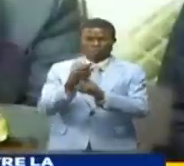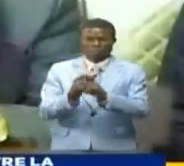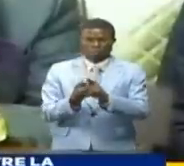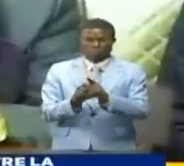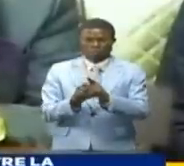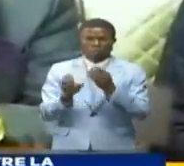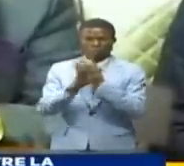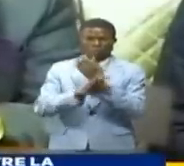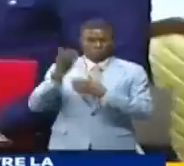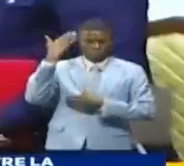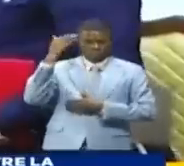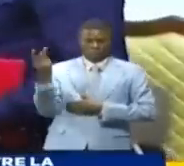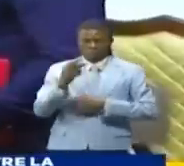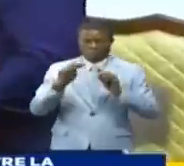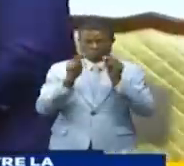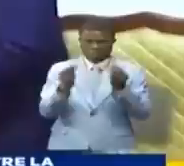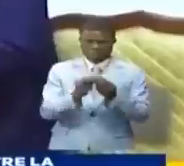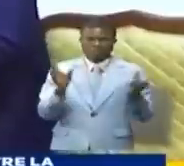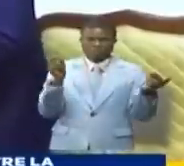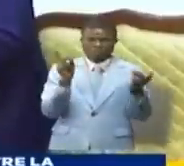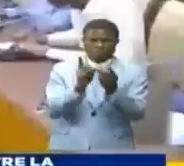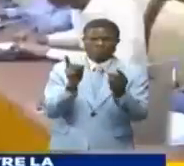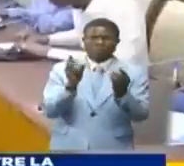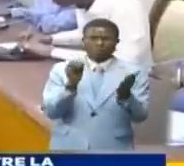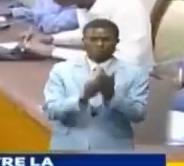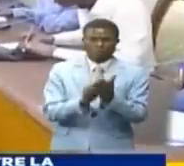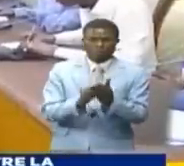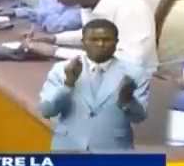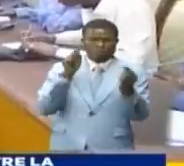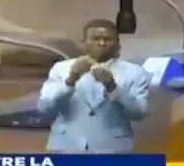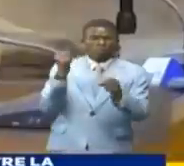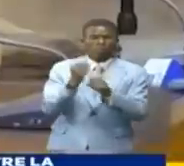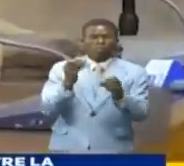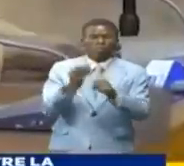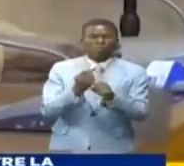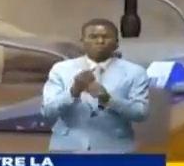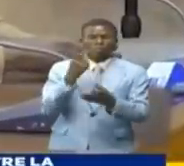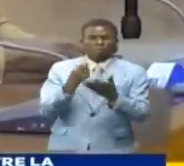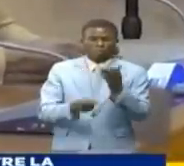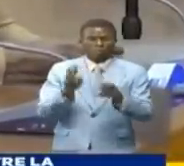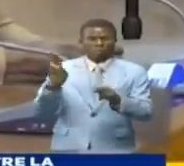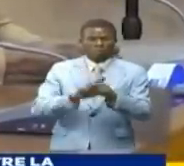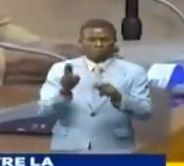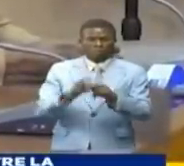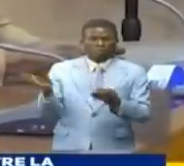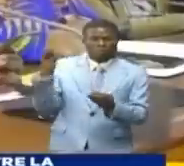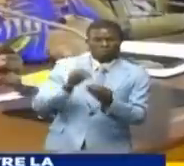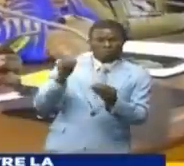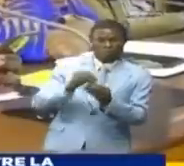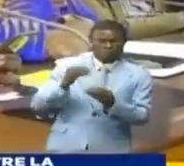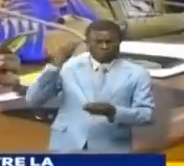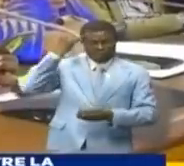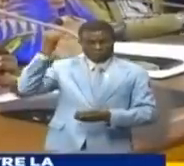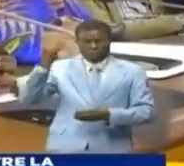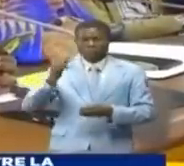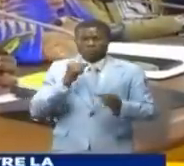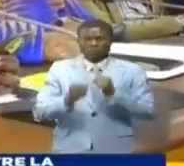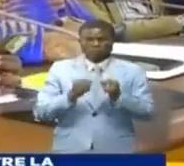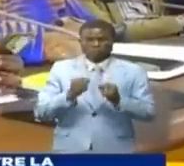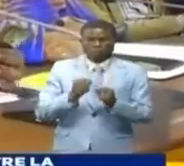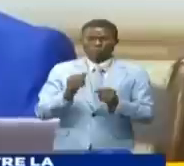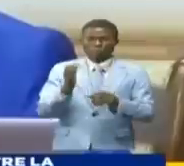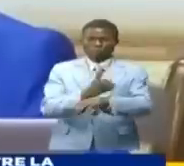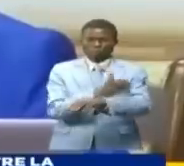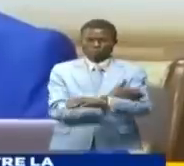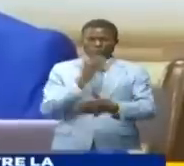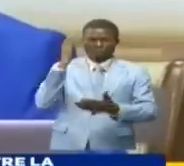parties se sont retrouvées une nouvelle fois encore ensemble. Le but de cette rencontre est de mutualiser les efforts et les initiatives pour accentuer la lutte